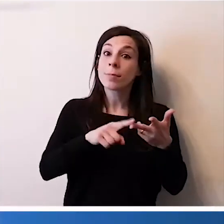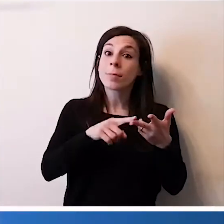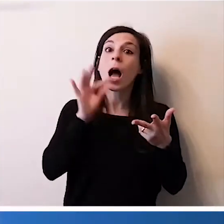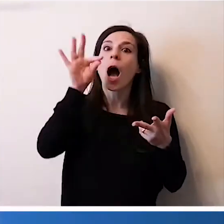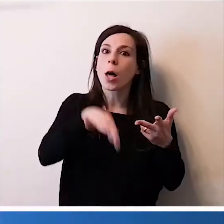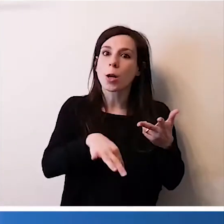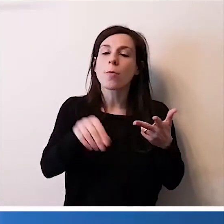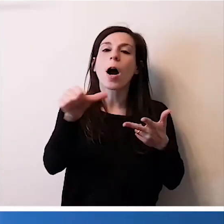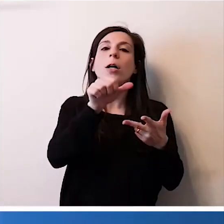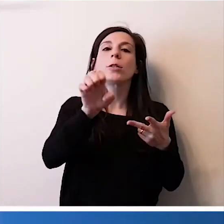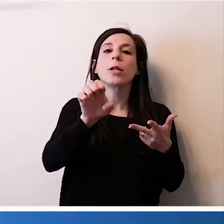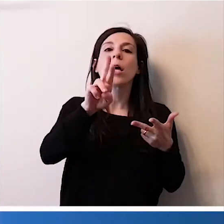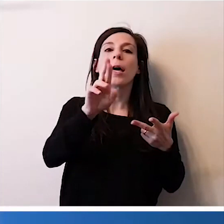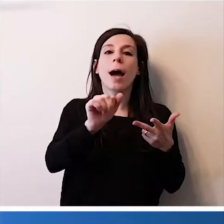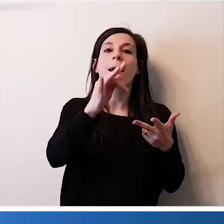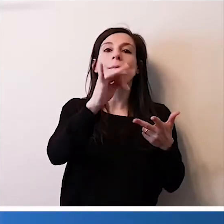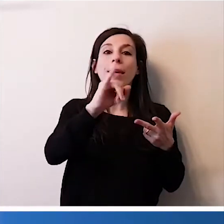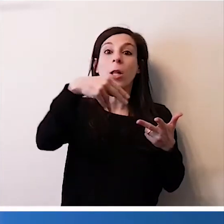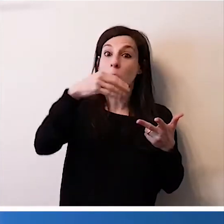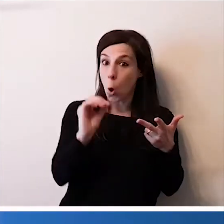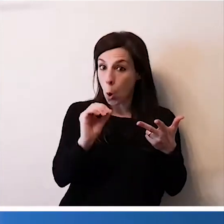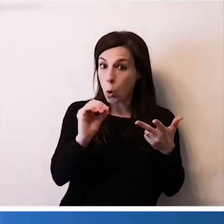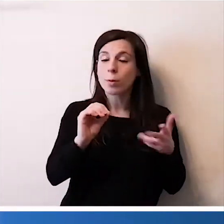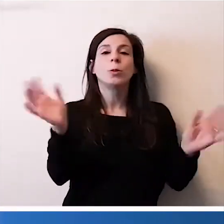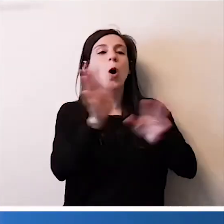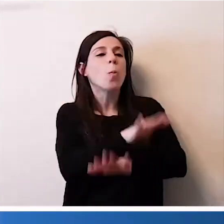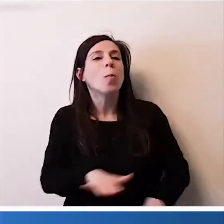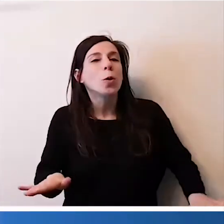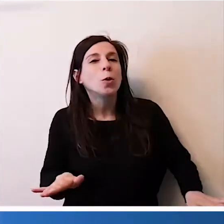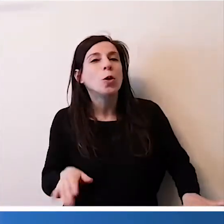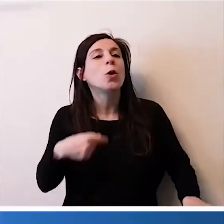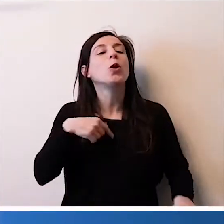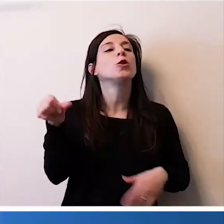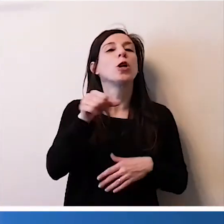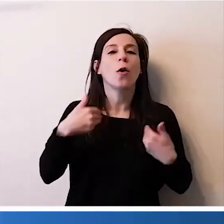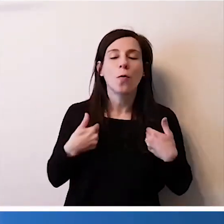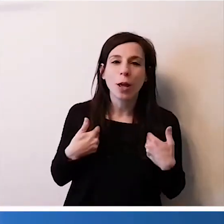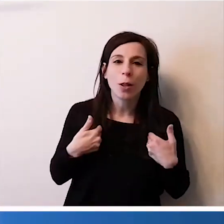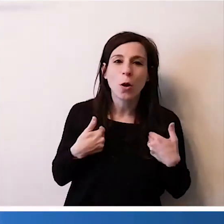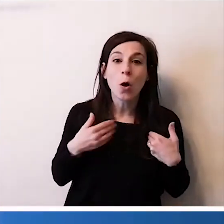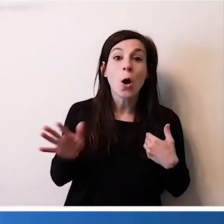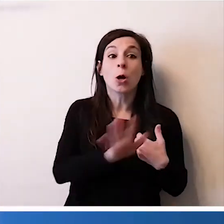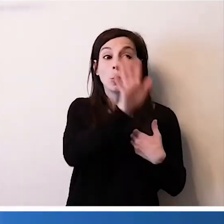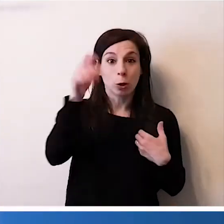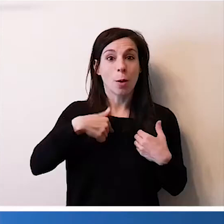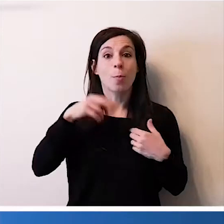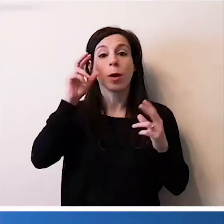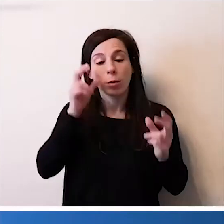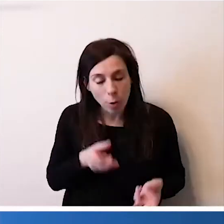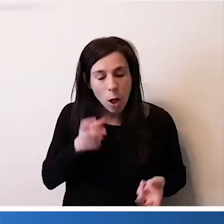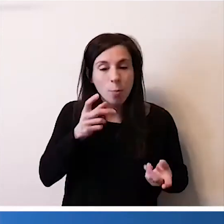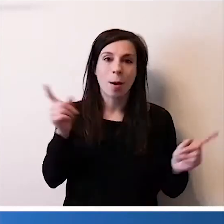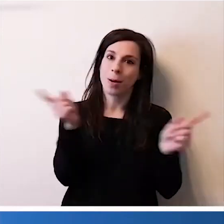arrivò lui, Serafino. Eccomi bambini, ciao, sono Serafino. Sembra che dorma, ma in